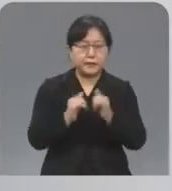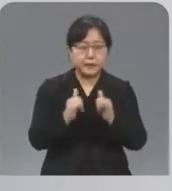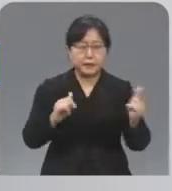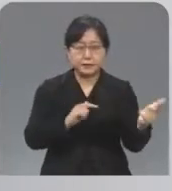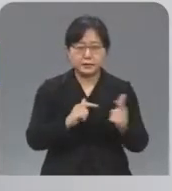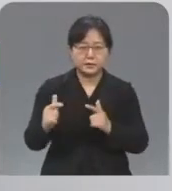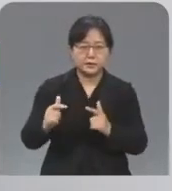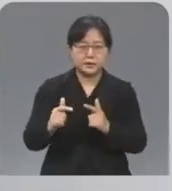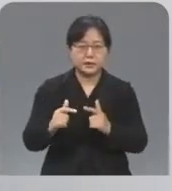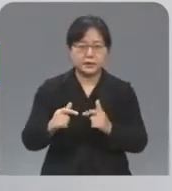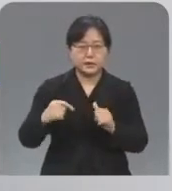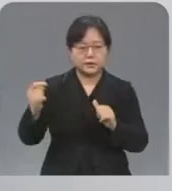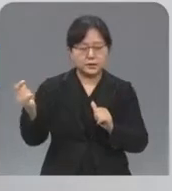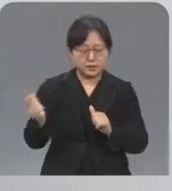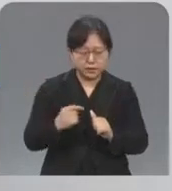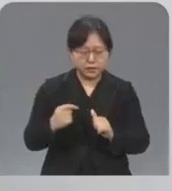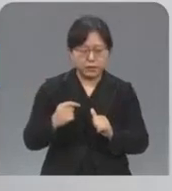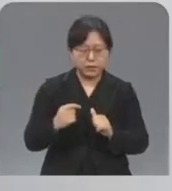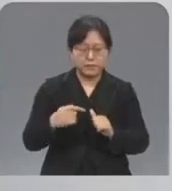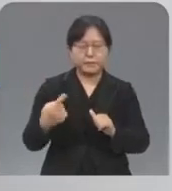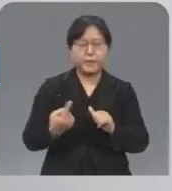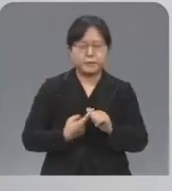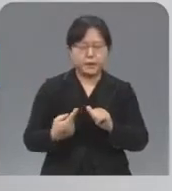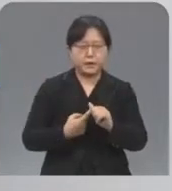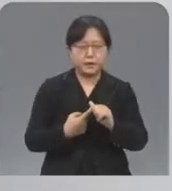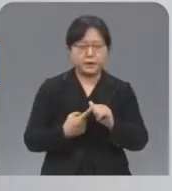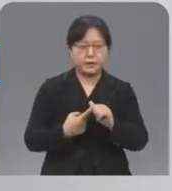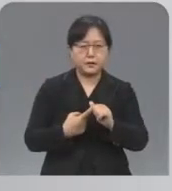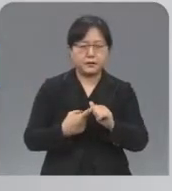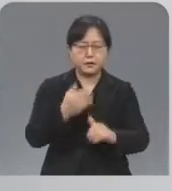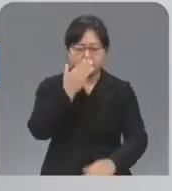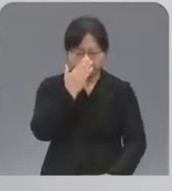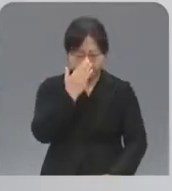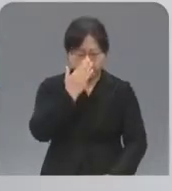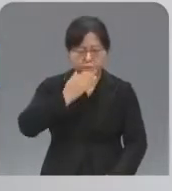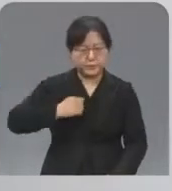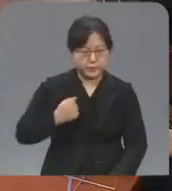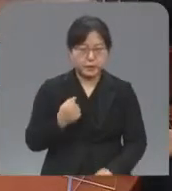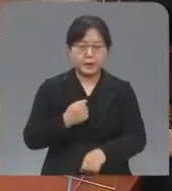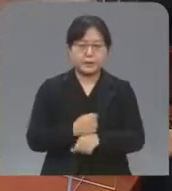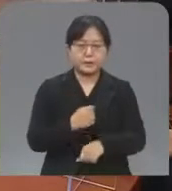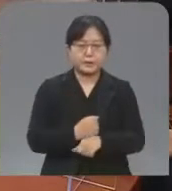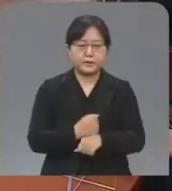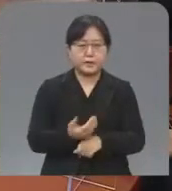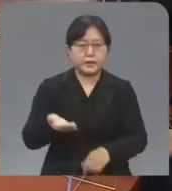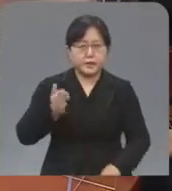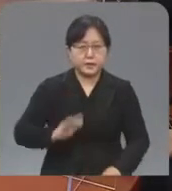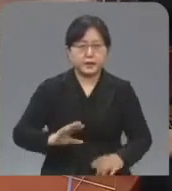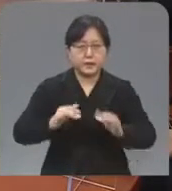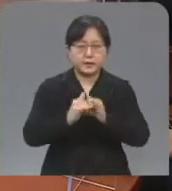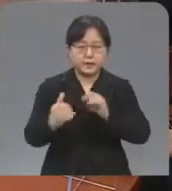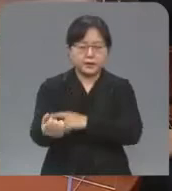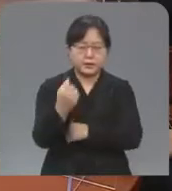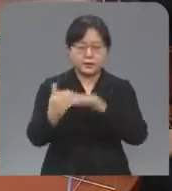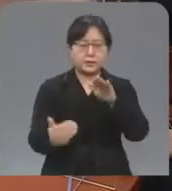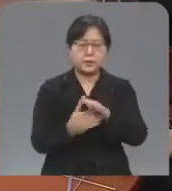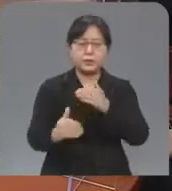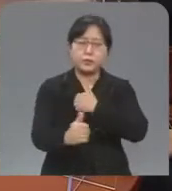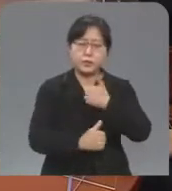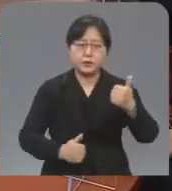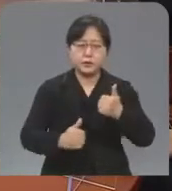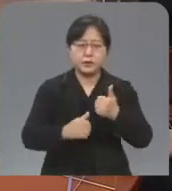많은 분들의 그 지적과 비판을 겸허히 수용하고. 하지만 국민의힘